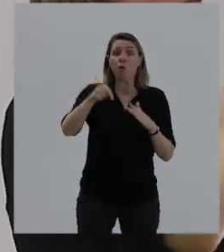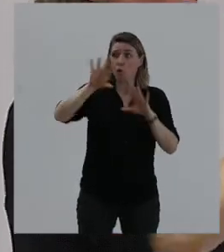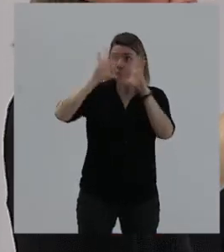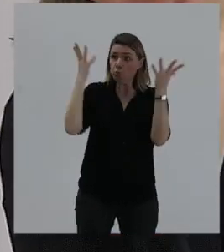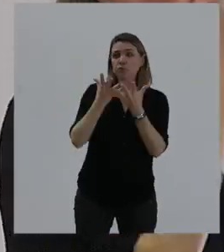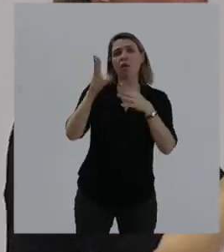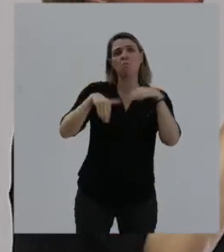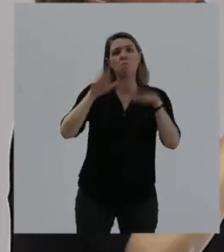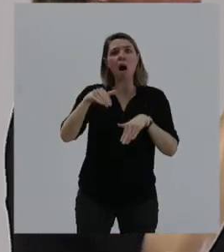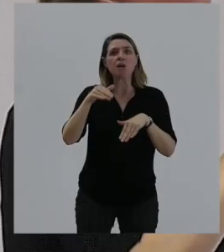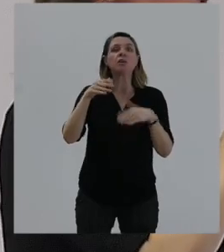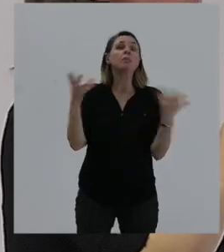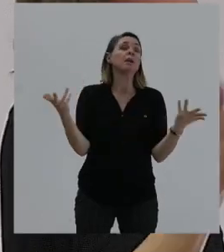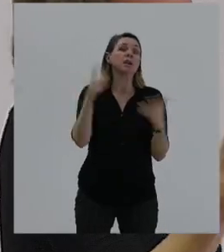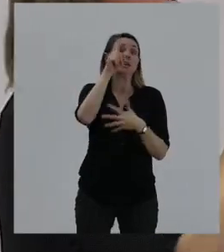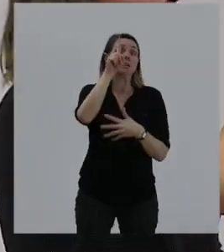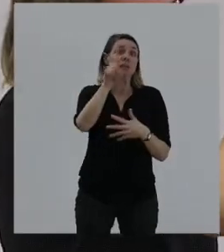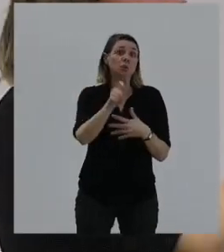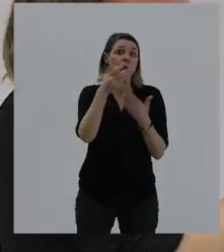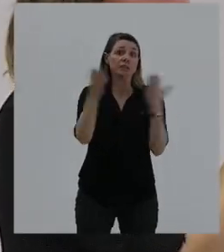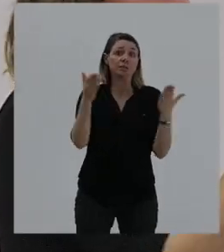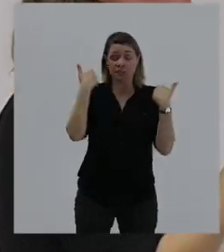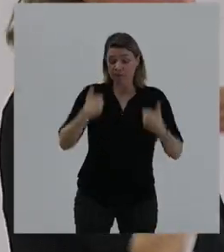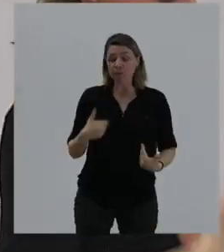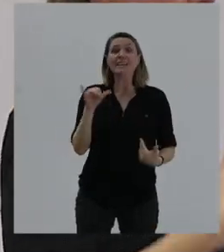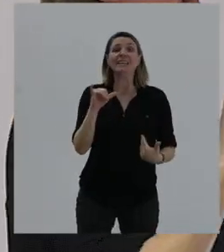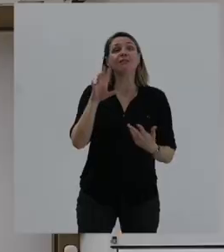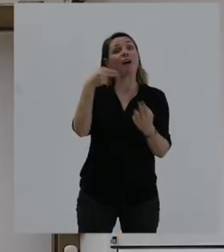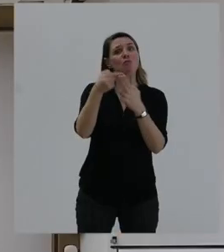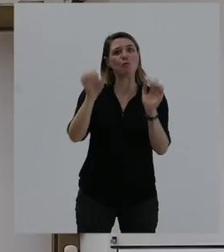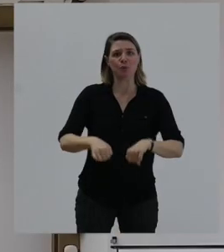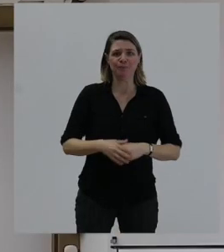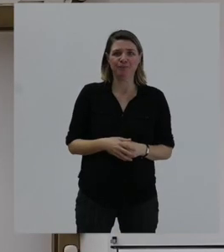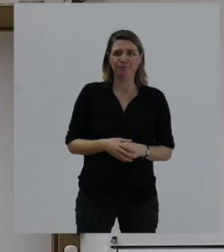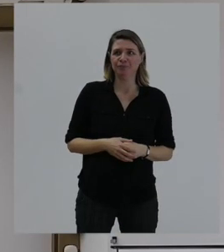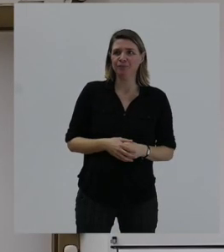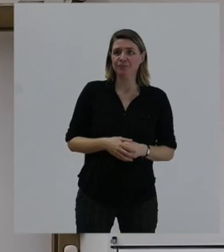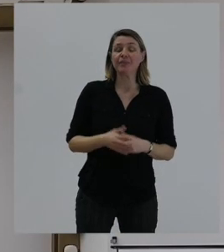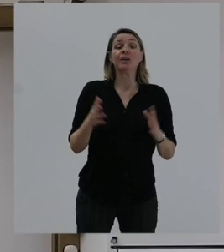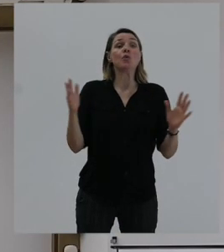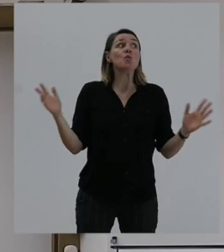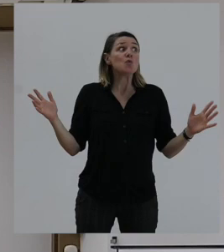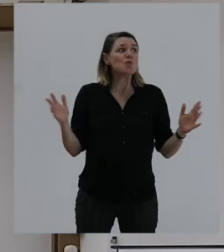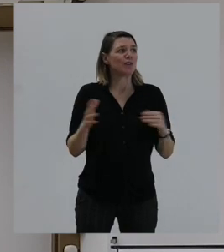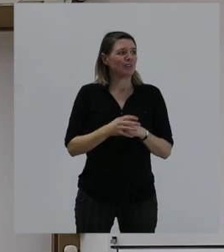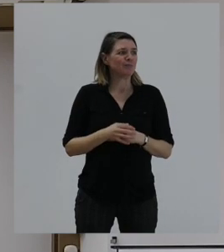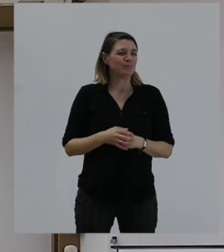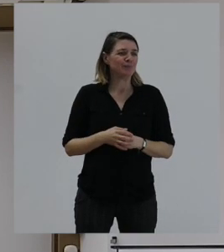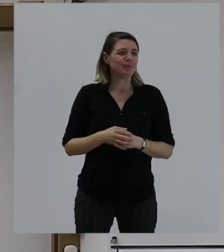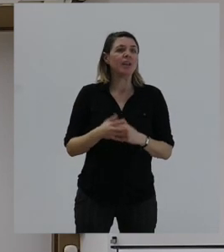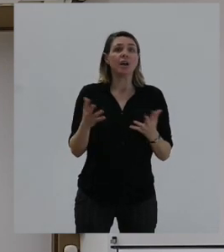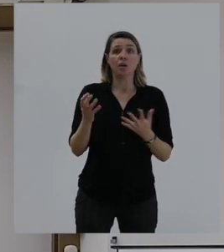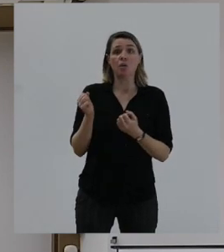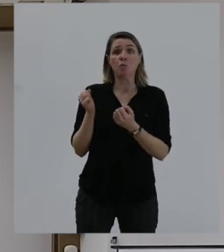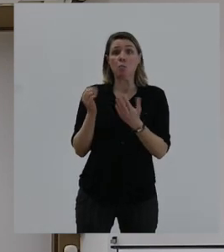ceci fonctionne en répondant à une question simple, qui sommes-nous ? Merci. Vaste question. Je vous